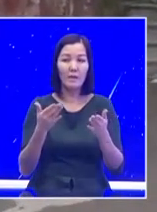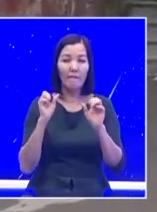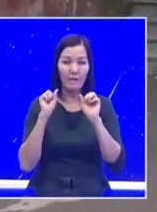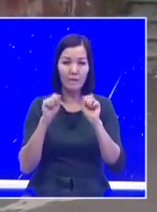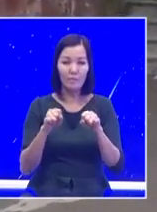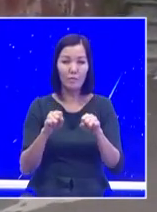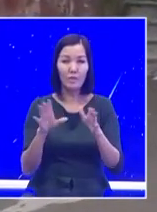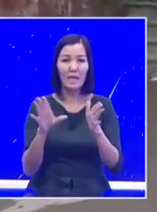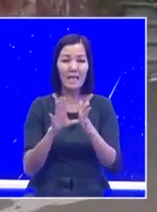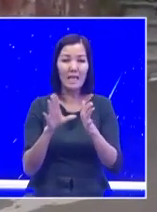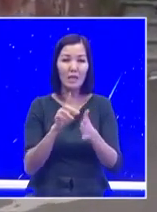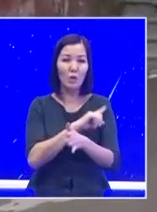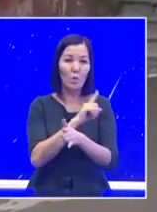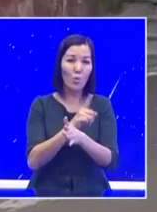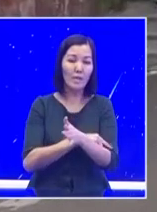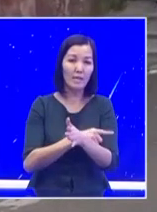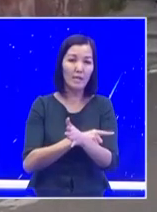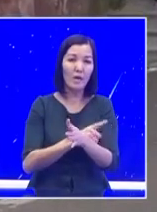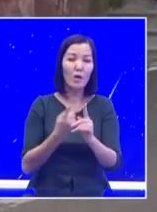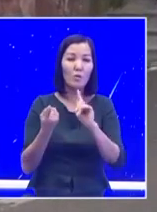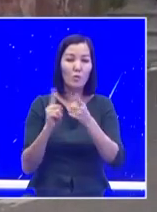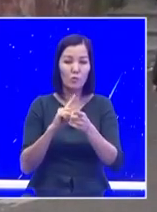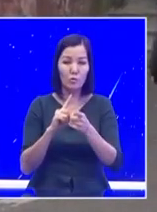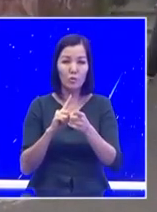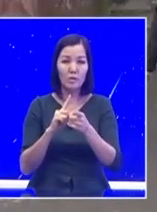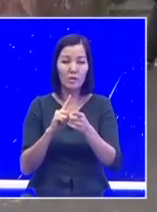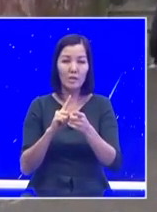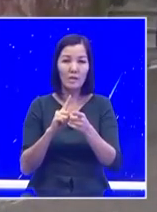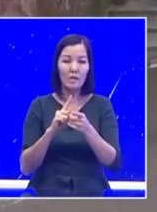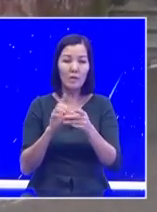мүмкіндігінше электр қуатына өздерінің қауіпсіздігі үшін көшуіне